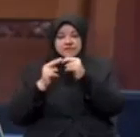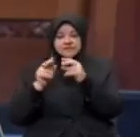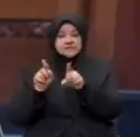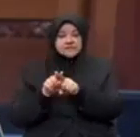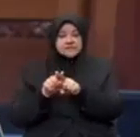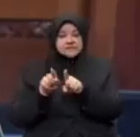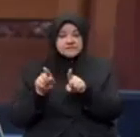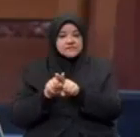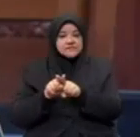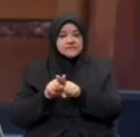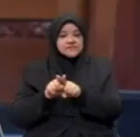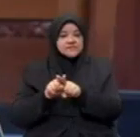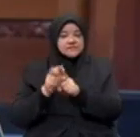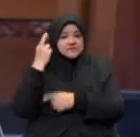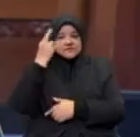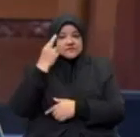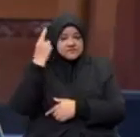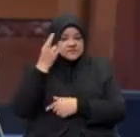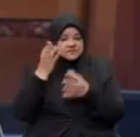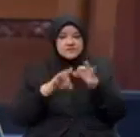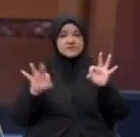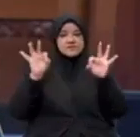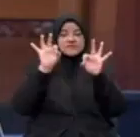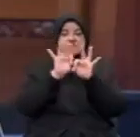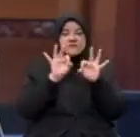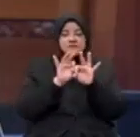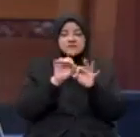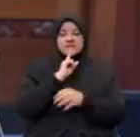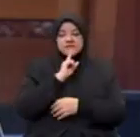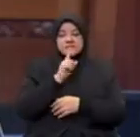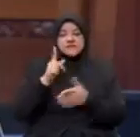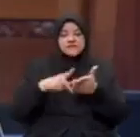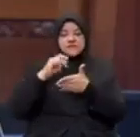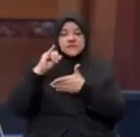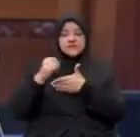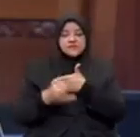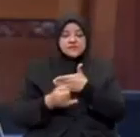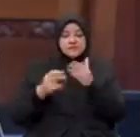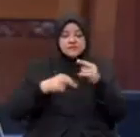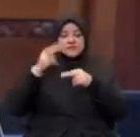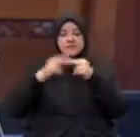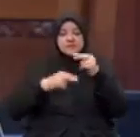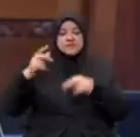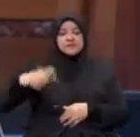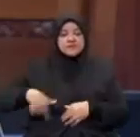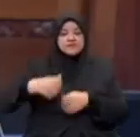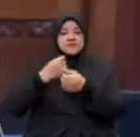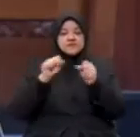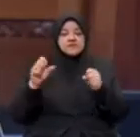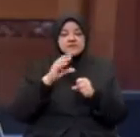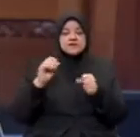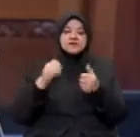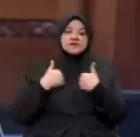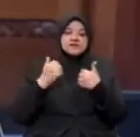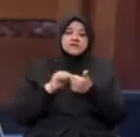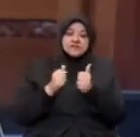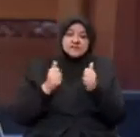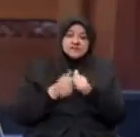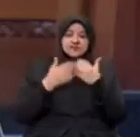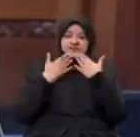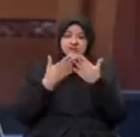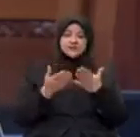adalah salah satu punca utama yang menyebabkan projek pembinaan itu lewat siap dan bermasalah? Terima